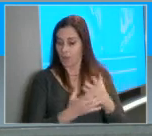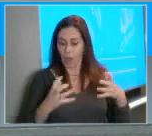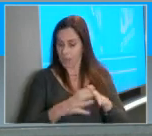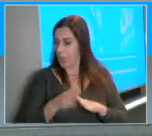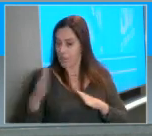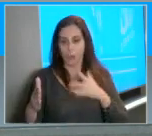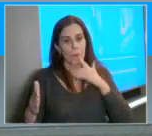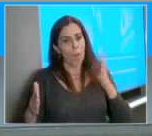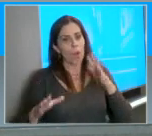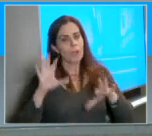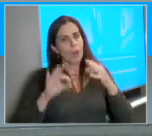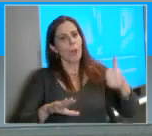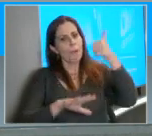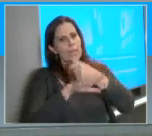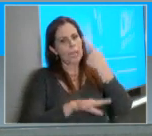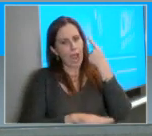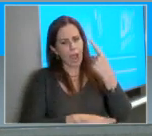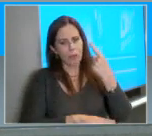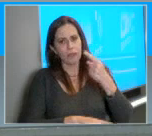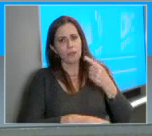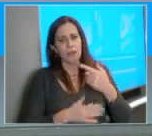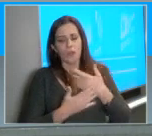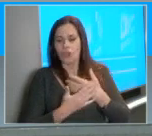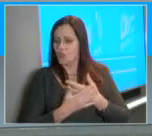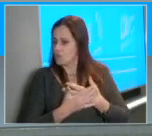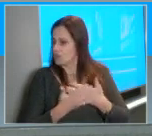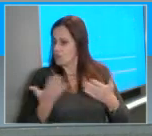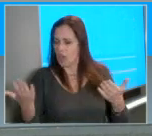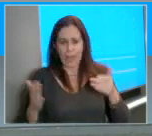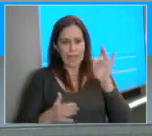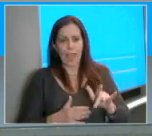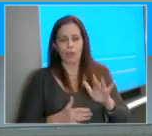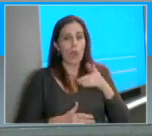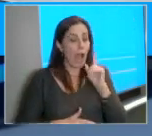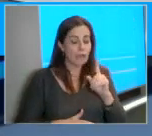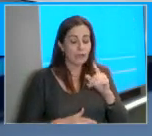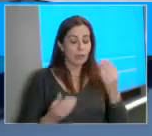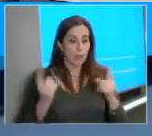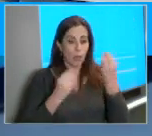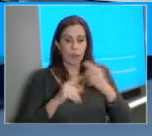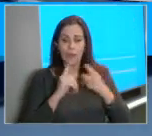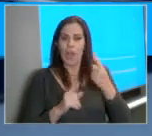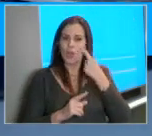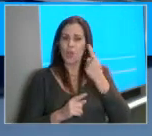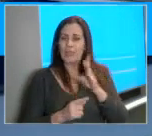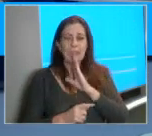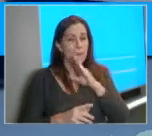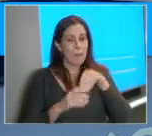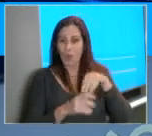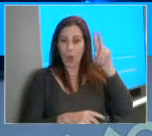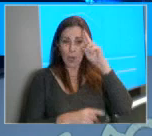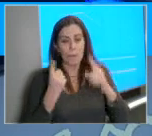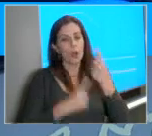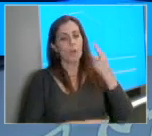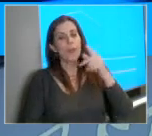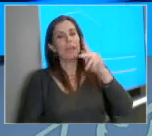מתכנס, ואומר, בואו נבחר לנו מנהיג אחד של N65 נגדו, ואולי אז יהיו דברים אחרים. עכשיו, אתה רואה את הסדקים האלה בליכוד, פתאום